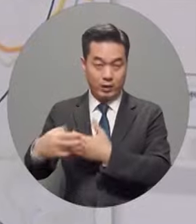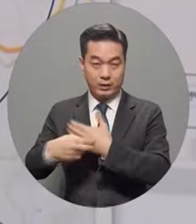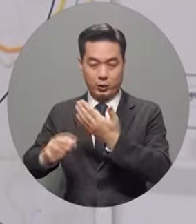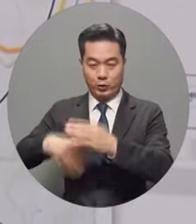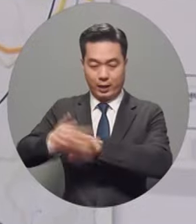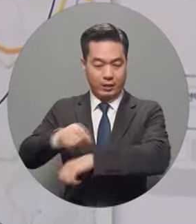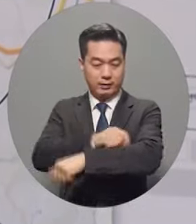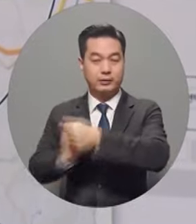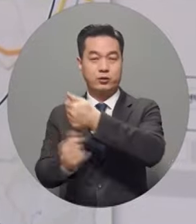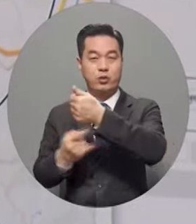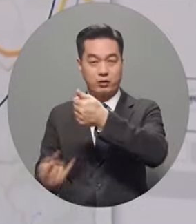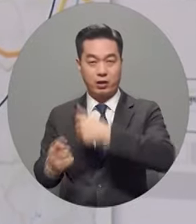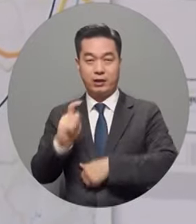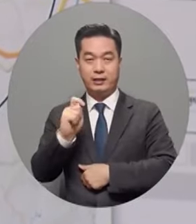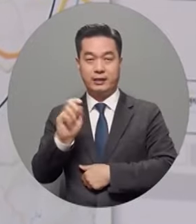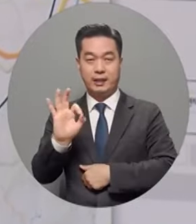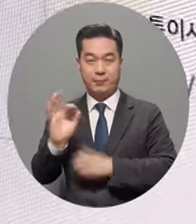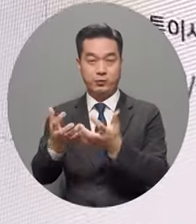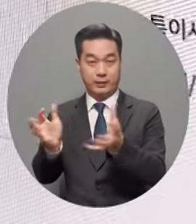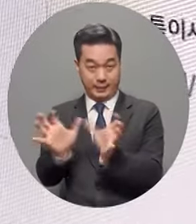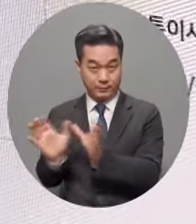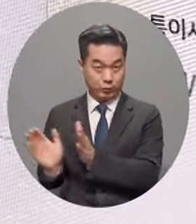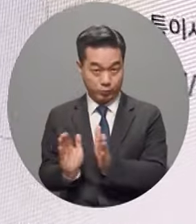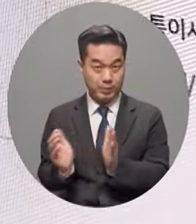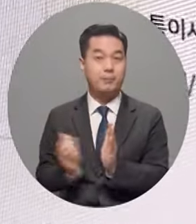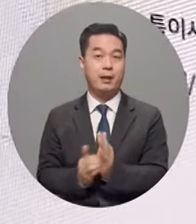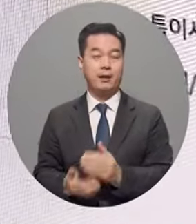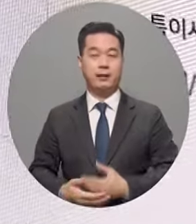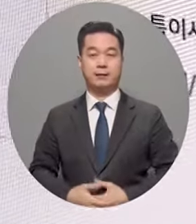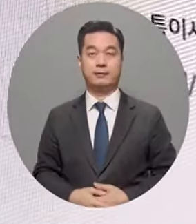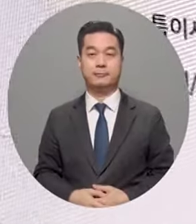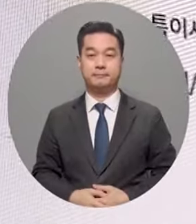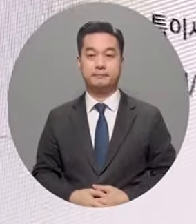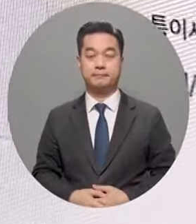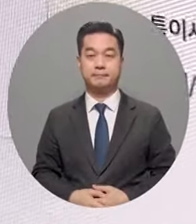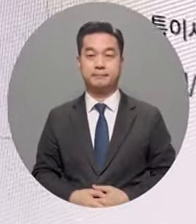한를 이번 주 설치하기로 했습니다 MBC 뉴스 재입니다